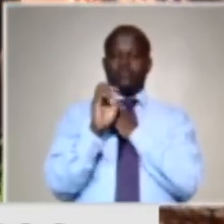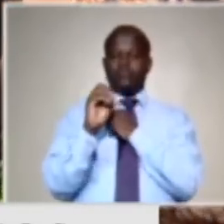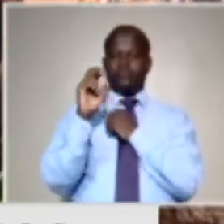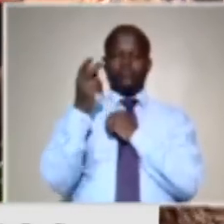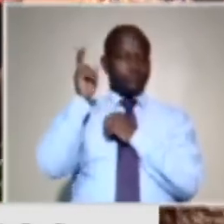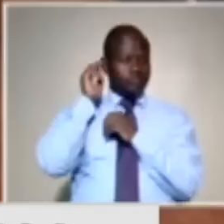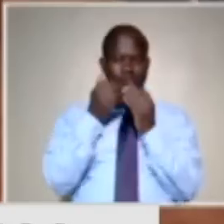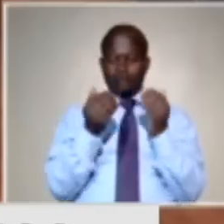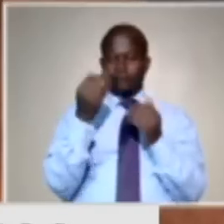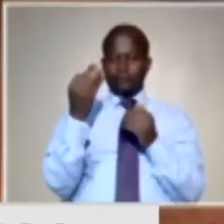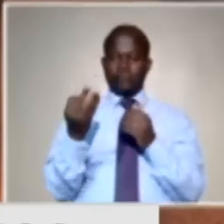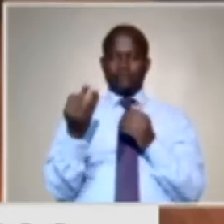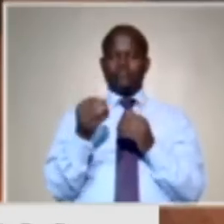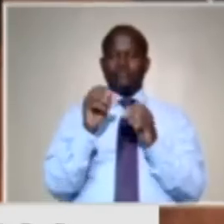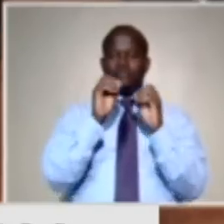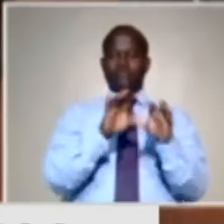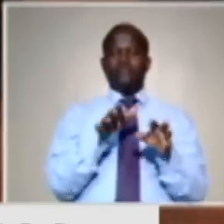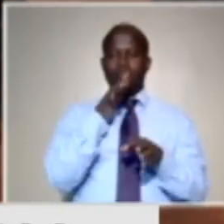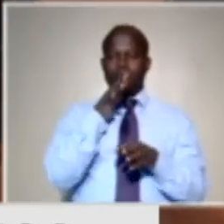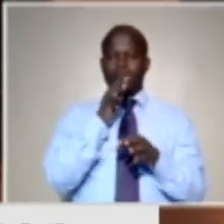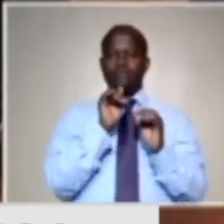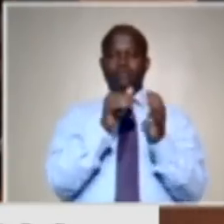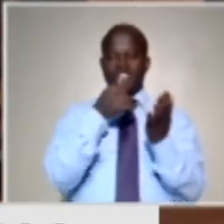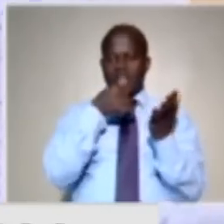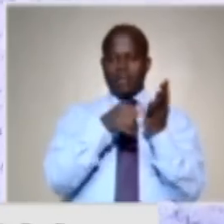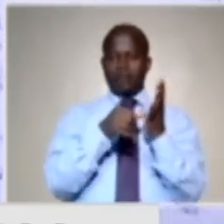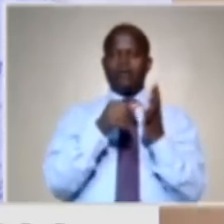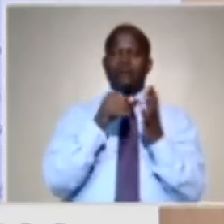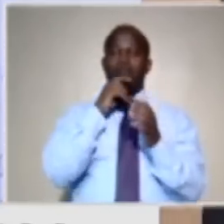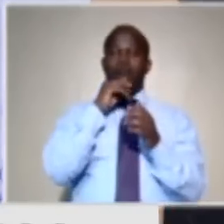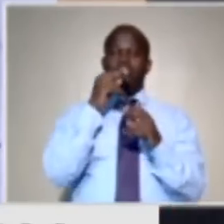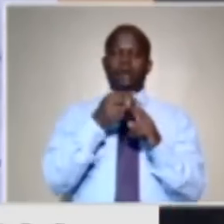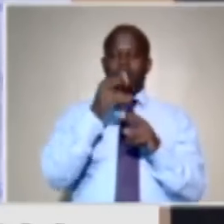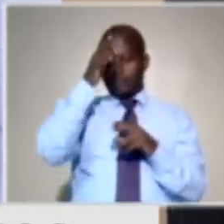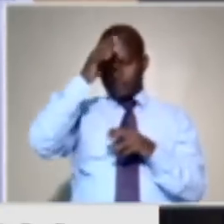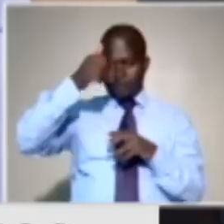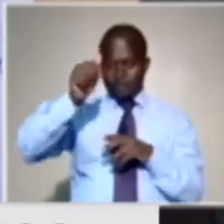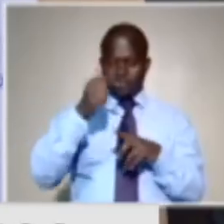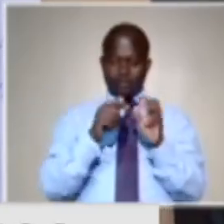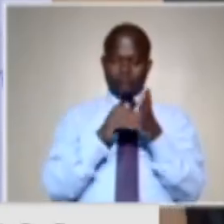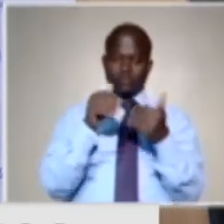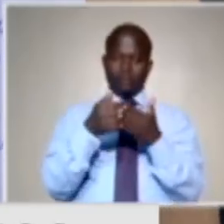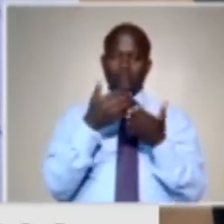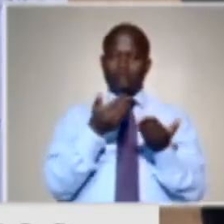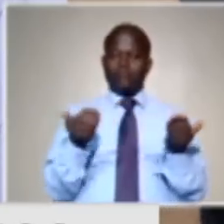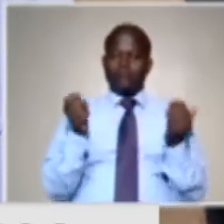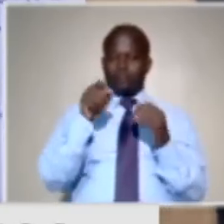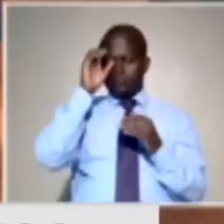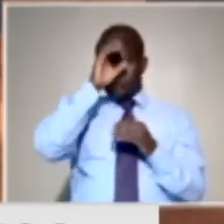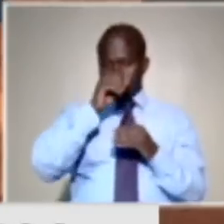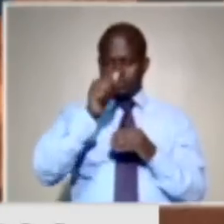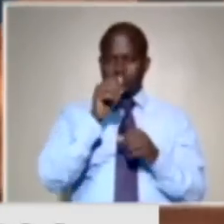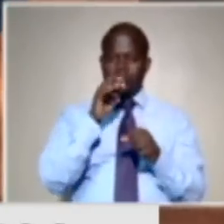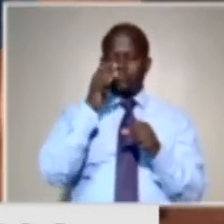humvikanye inkuru y'abana batatu batawe na nyina akabasigira inzandiko zanditse amazina y'abagabo bitwa ko ari base ndetse ko abo bana bagombaga kujya gushaka abo